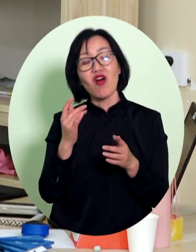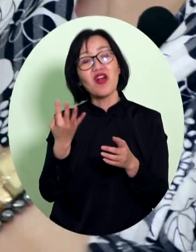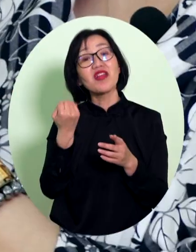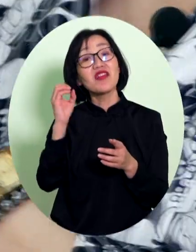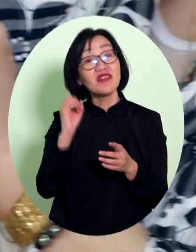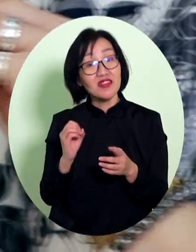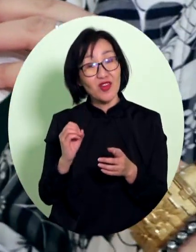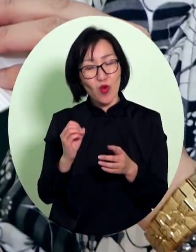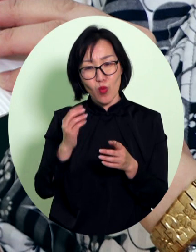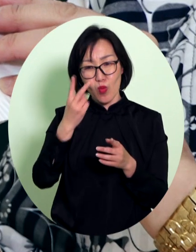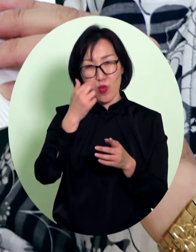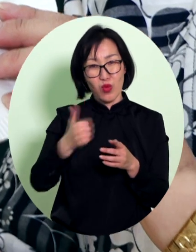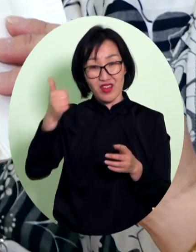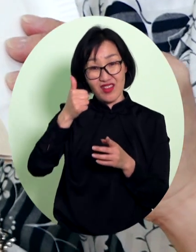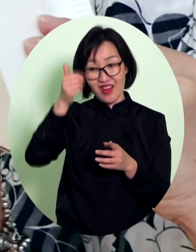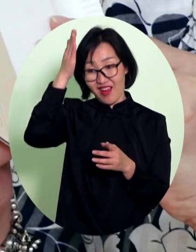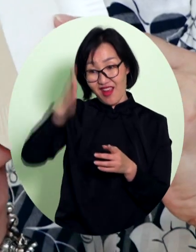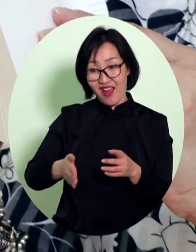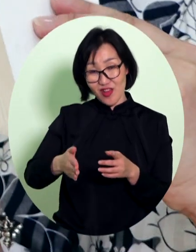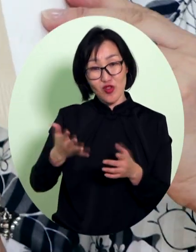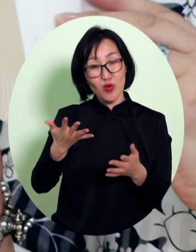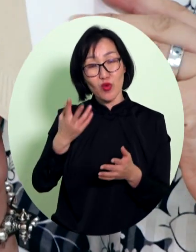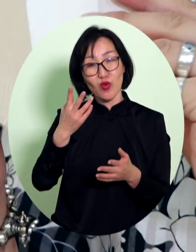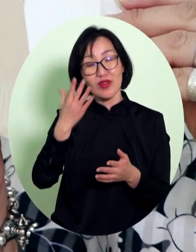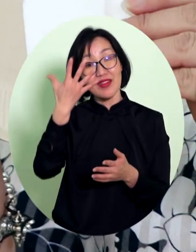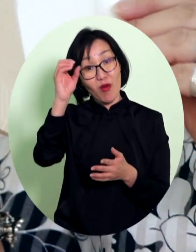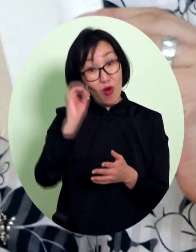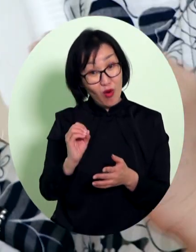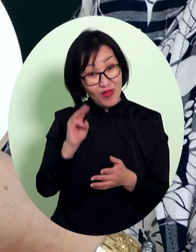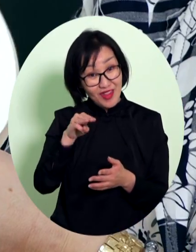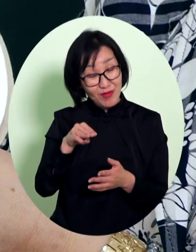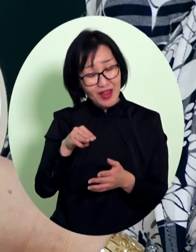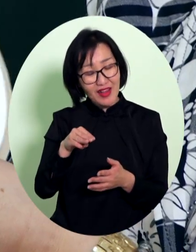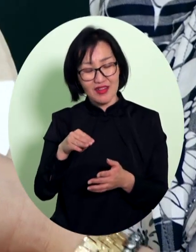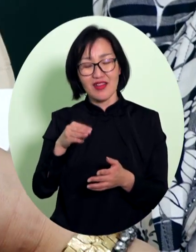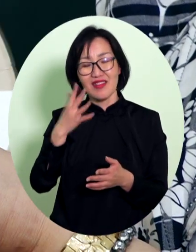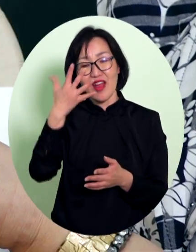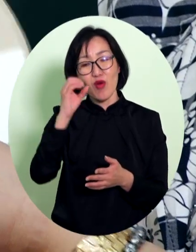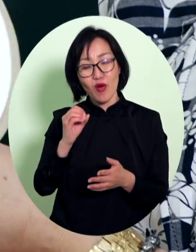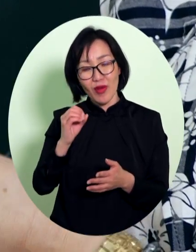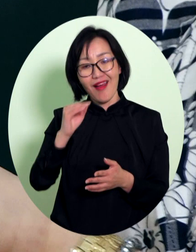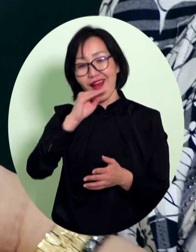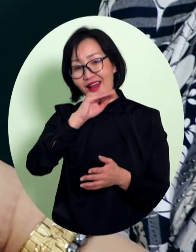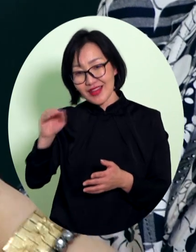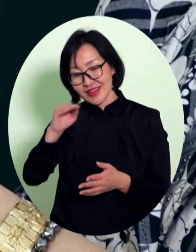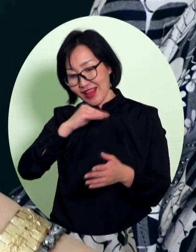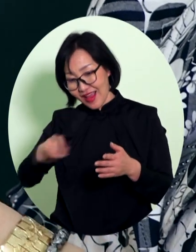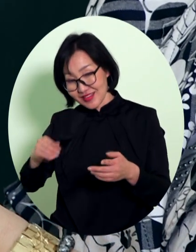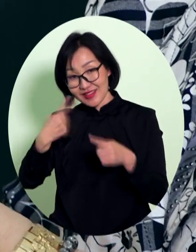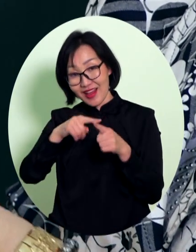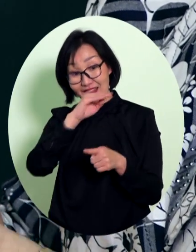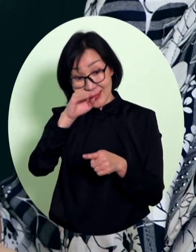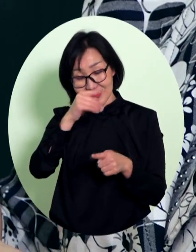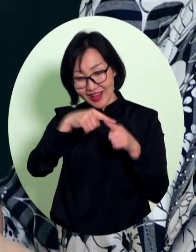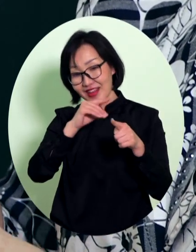байсан. Бүтний хагас буюу 50%. 50%-ийн хагасын хагас. Хагасын